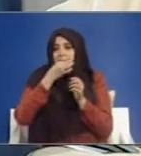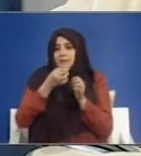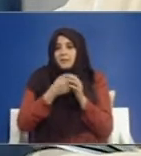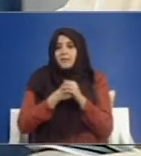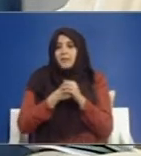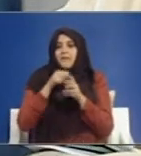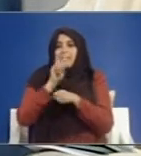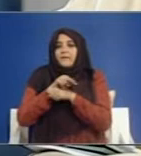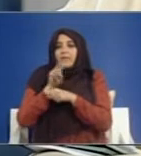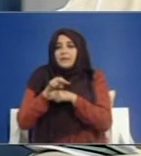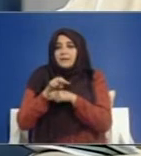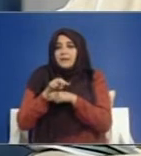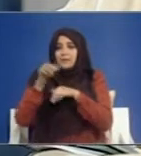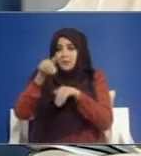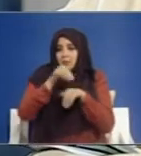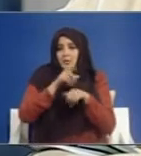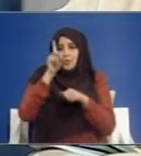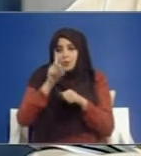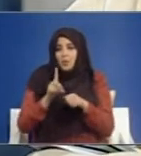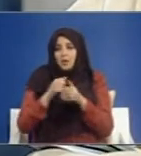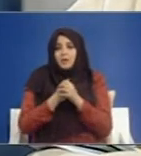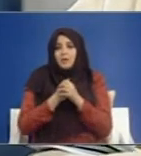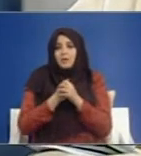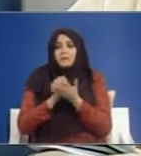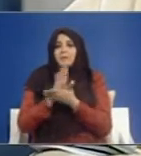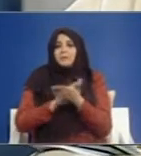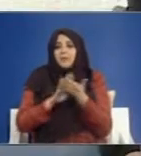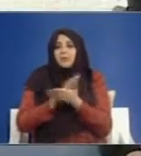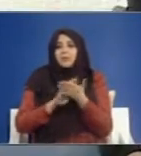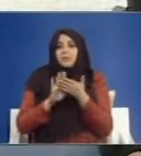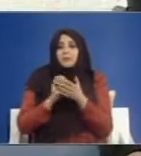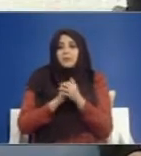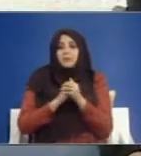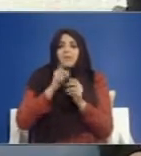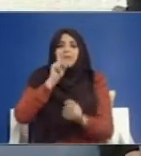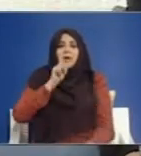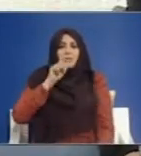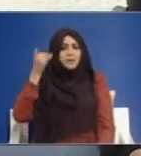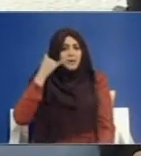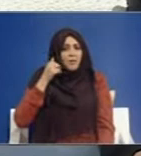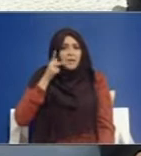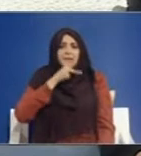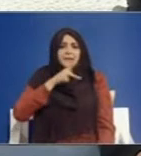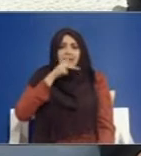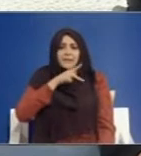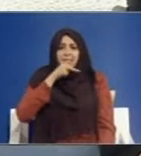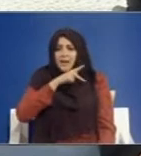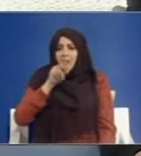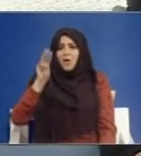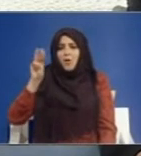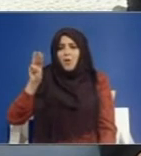الزيارة مباحة جائزة مفتوحة. اسمح لي شيخنا نسمع وفاء من سكيكدا. وفاء